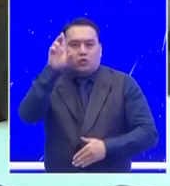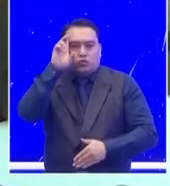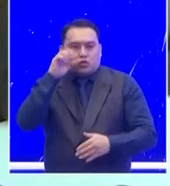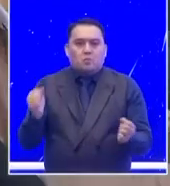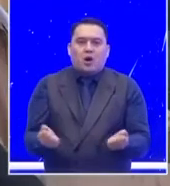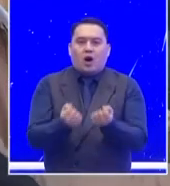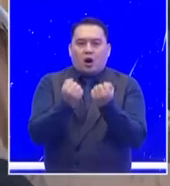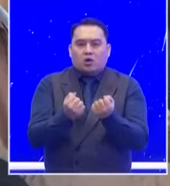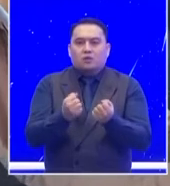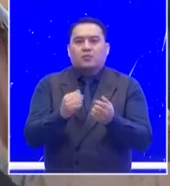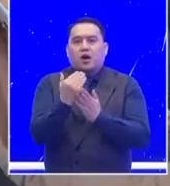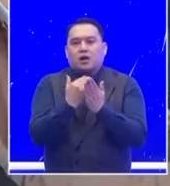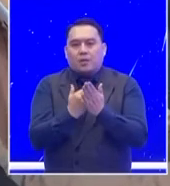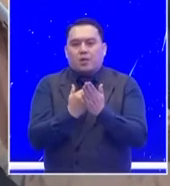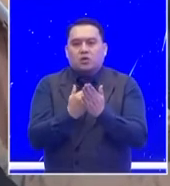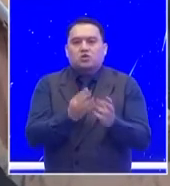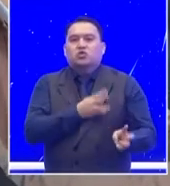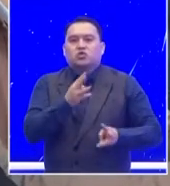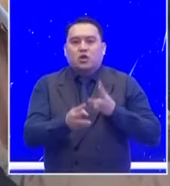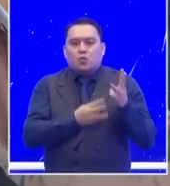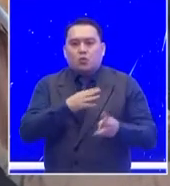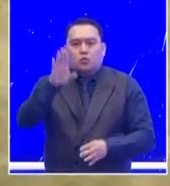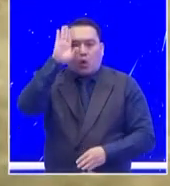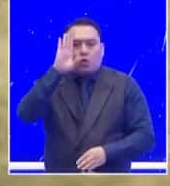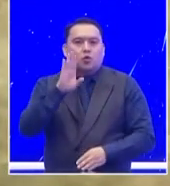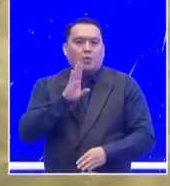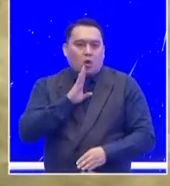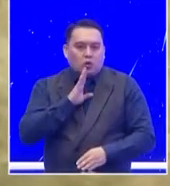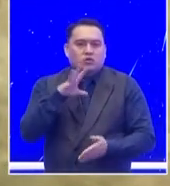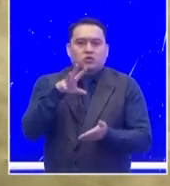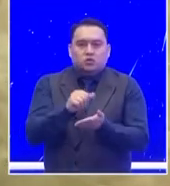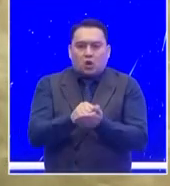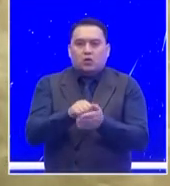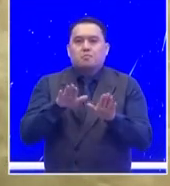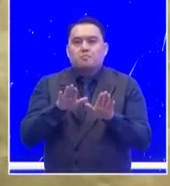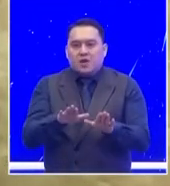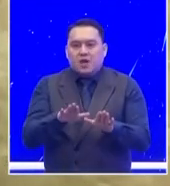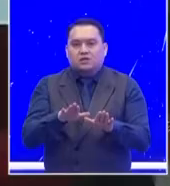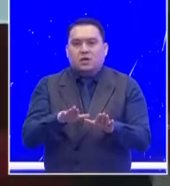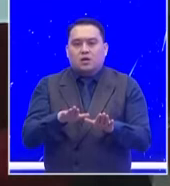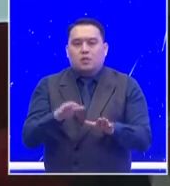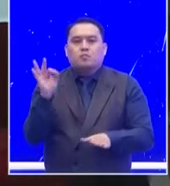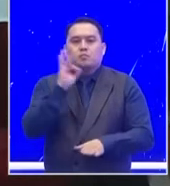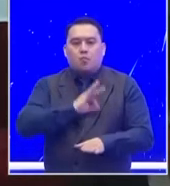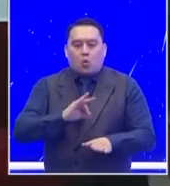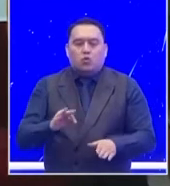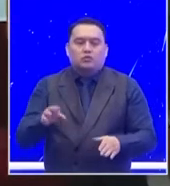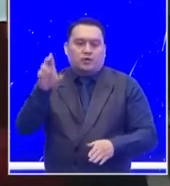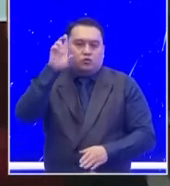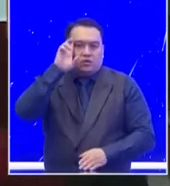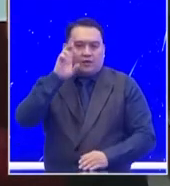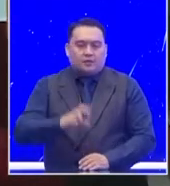государственная поддержка в виде озвученных программ дает стимул девушкам и юношам не только занять полноценное место в социуме, но и приносить пользу